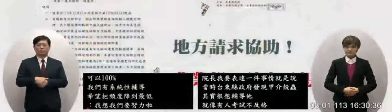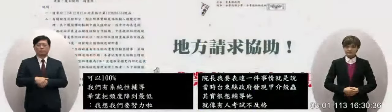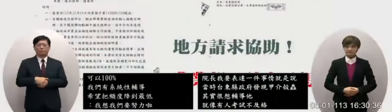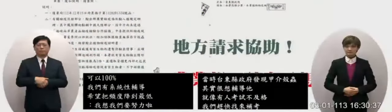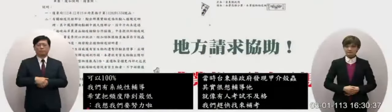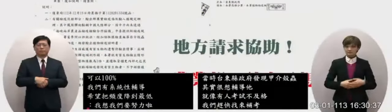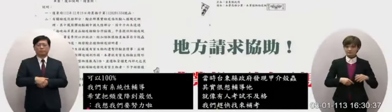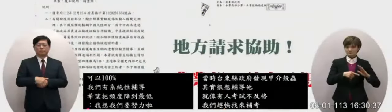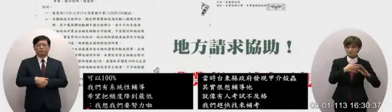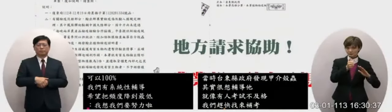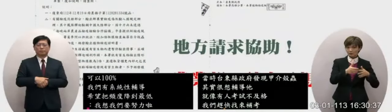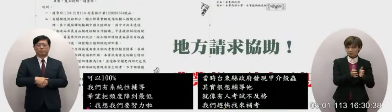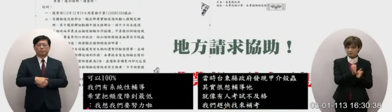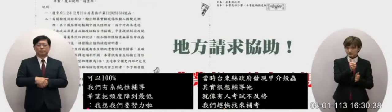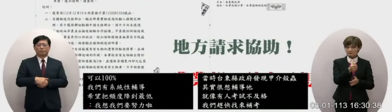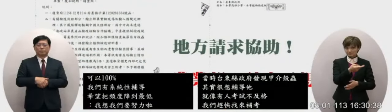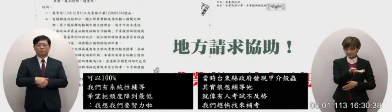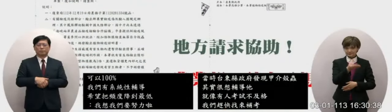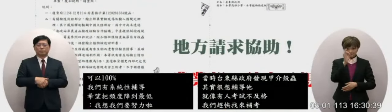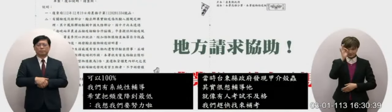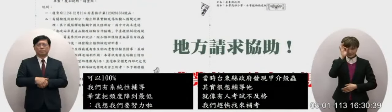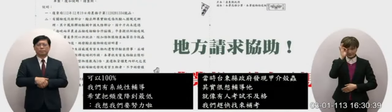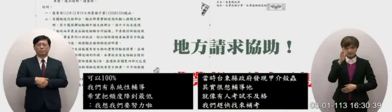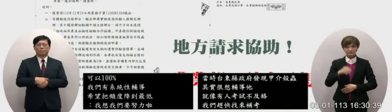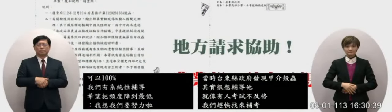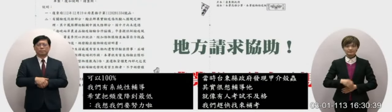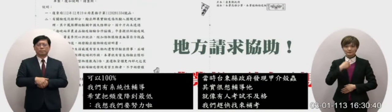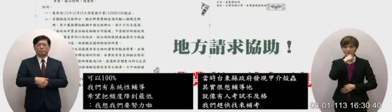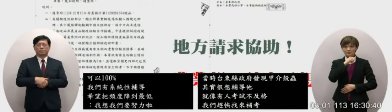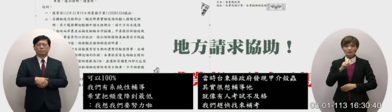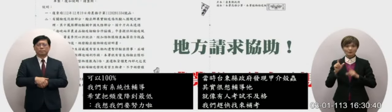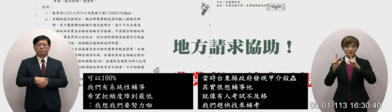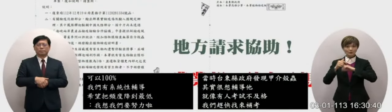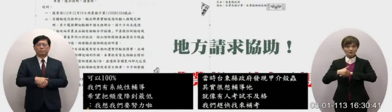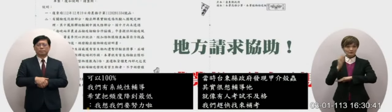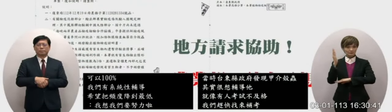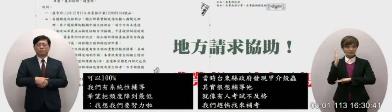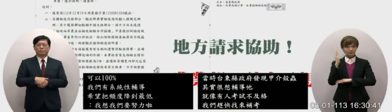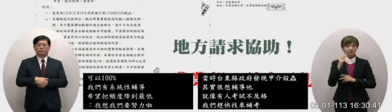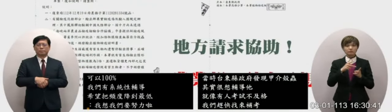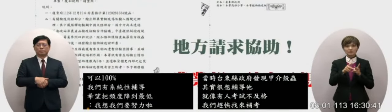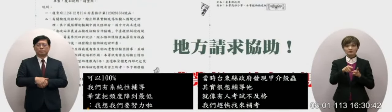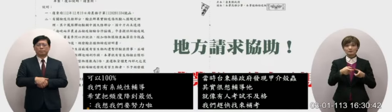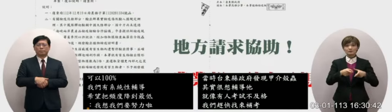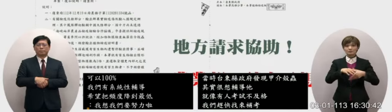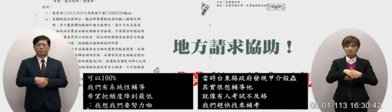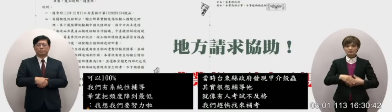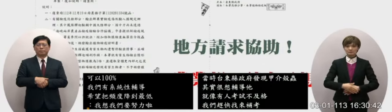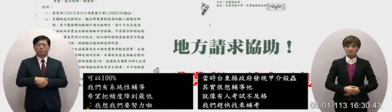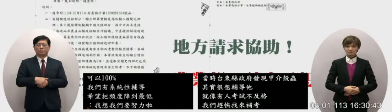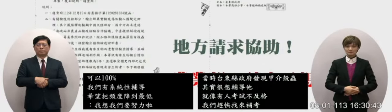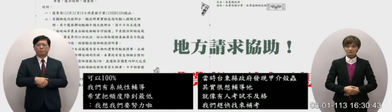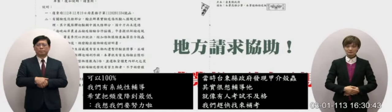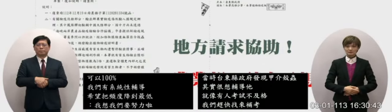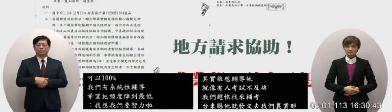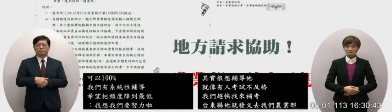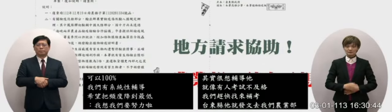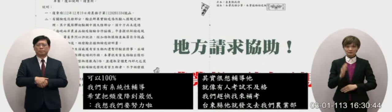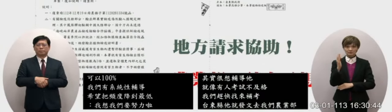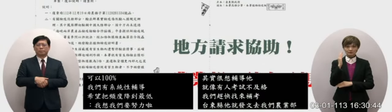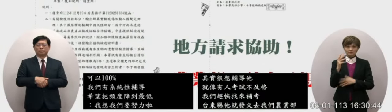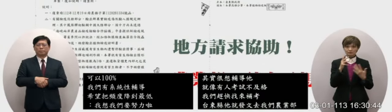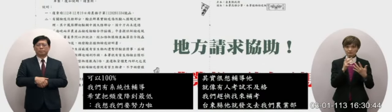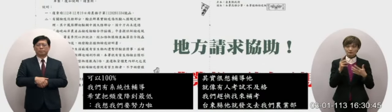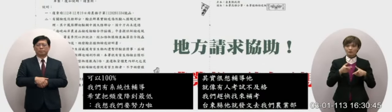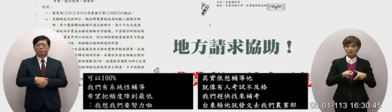院长部长请看，就是农业部给台东县政府的公文。是他依据这个政府资讯公开法第十八条第一项第